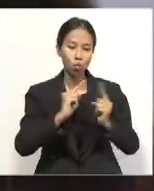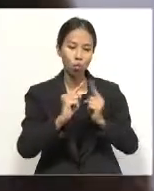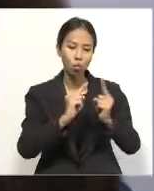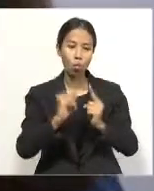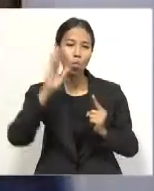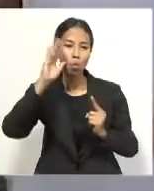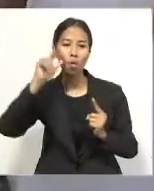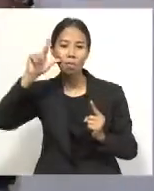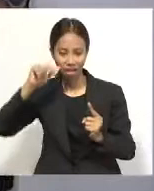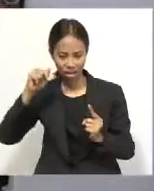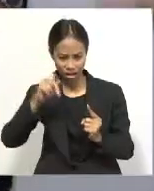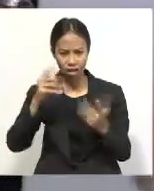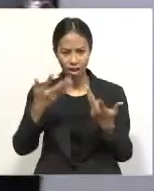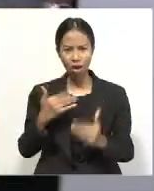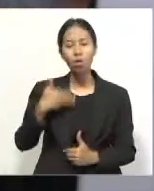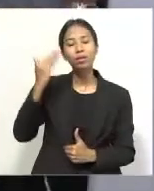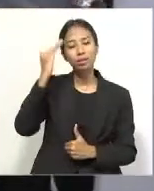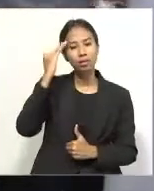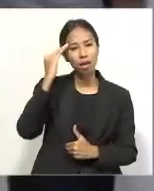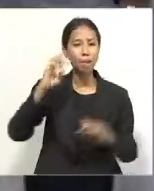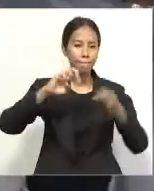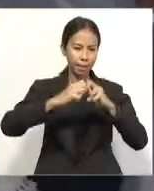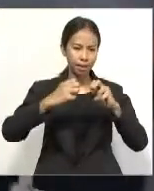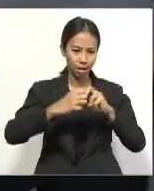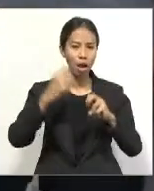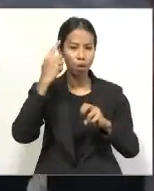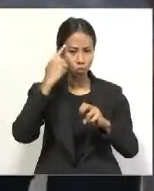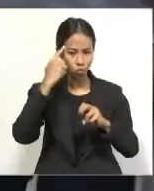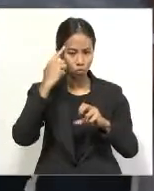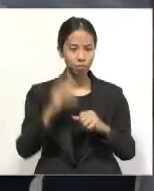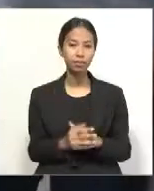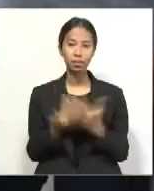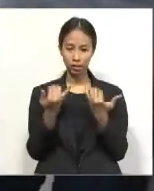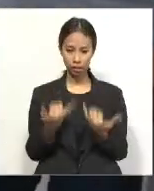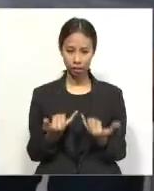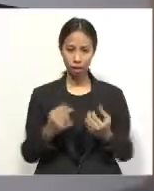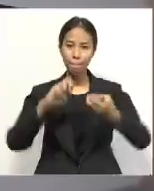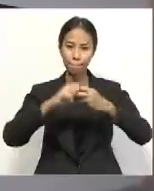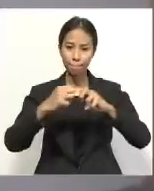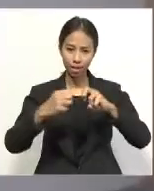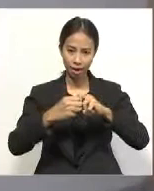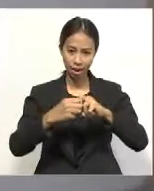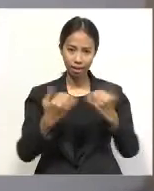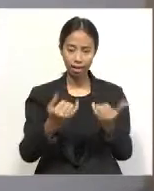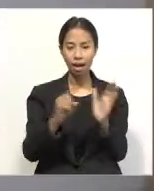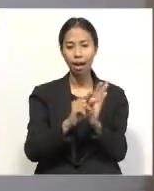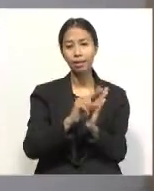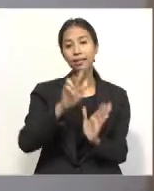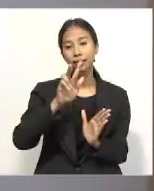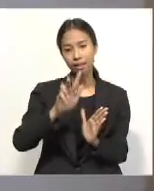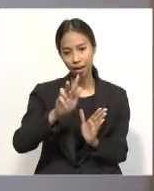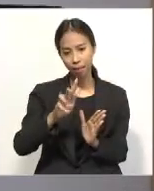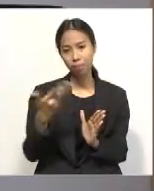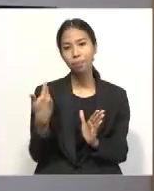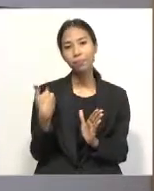กครองที่ได้มาร้องเรียนแล้วได้รับทราบถึงปัญหาแล้วแล้วก็ได้ชี้แจงนะครับว่าการแก้ปัญหาใน TCAT รอบที่3ที่ผ่านมาเนี่ย